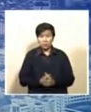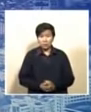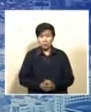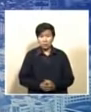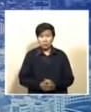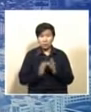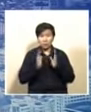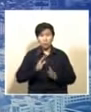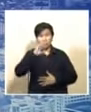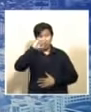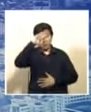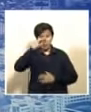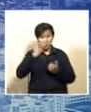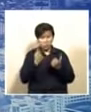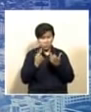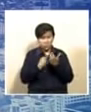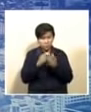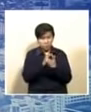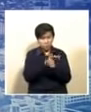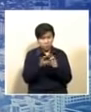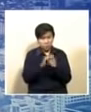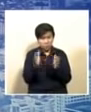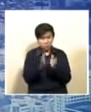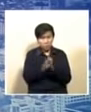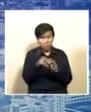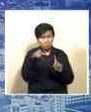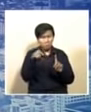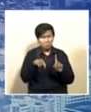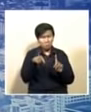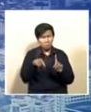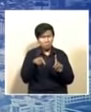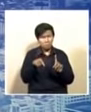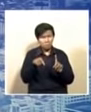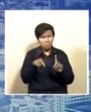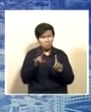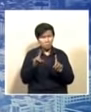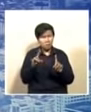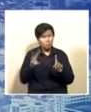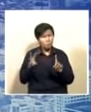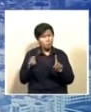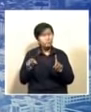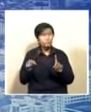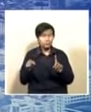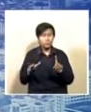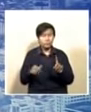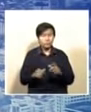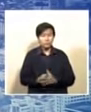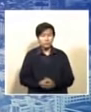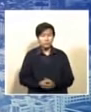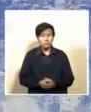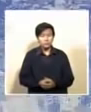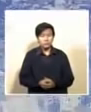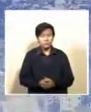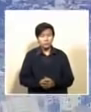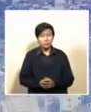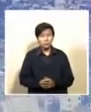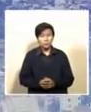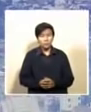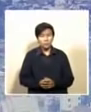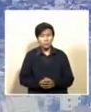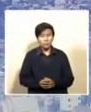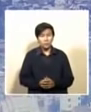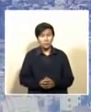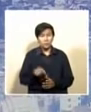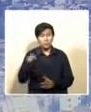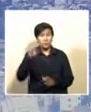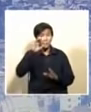จังหวัดทั้งหมดที่มีการเพิ่มของจำนวนคนไข้ชุดทดสอบ 20,000 ชิ้นเนี่ยก็มอบให้กรมวิทย์มาตรวจเพื่อดูมาตรฐ